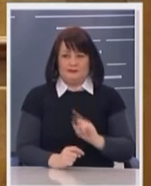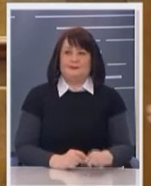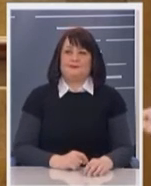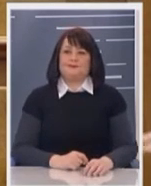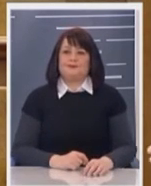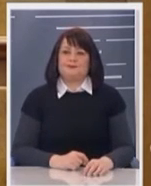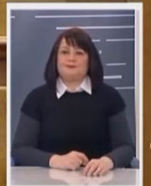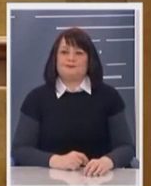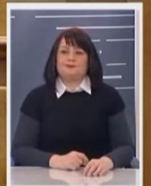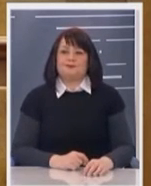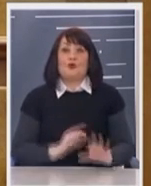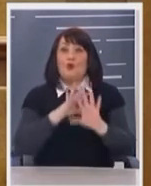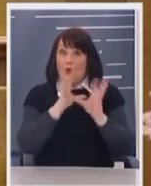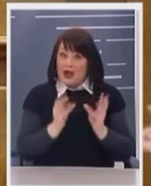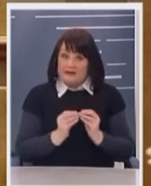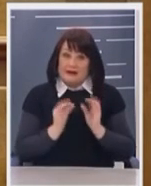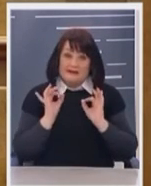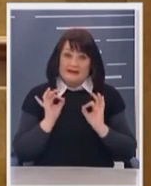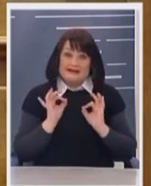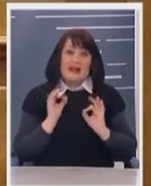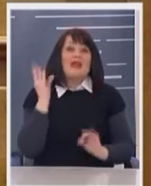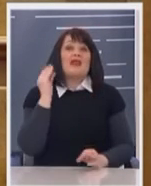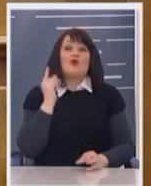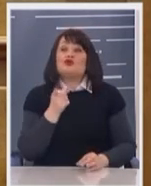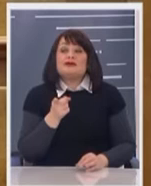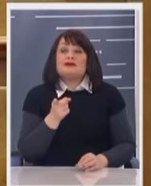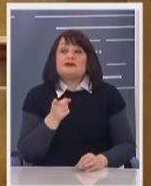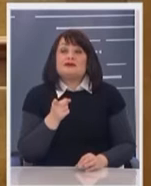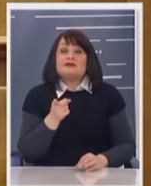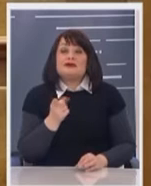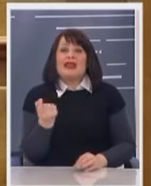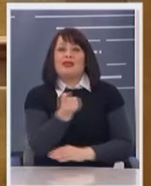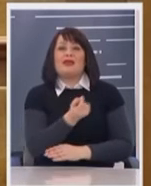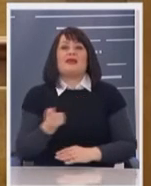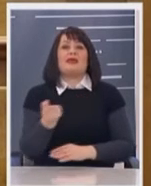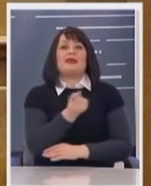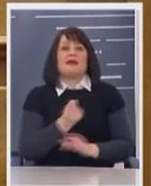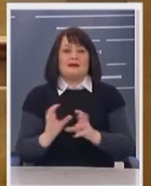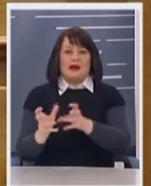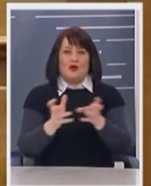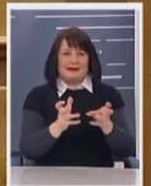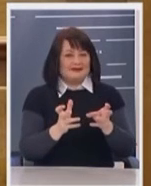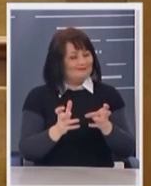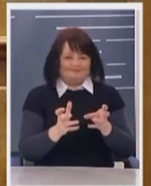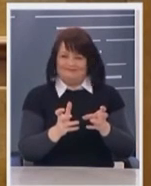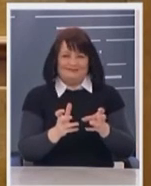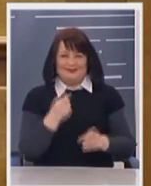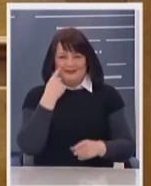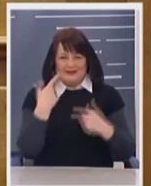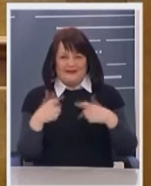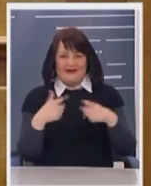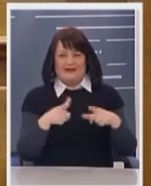Βέβαια αυτά δεν θα τα ακούσετε στα δελτία των ειδήσεων. Εκεί θα δείτε